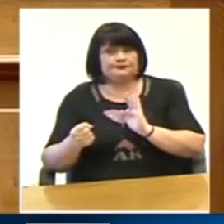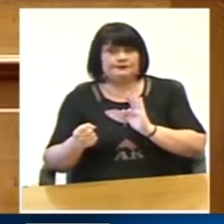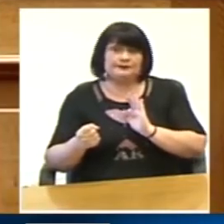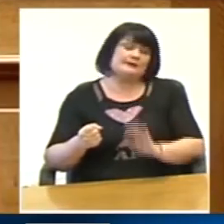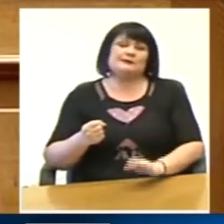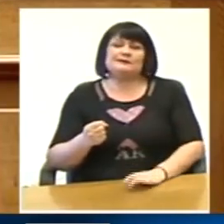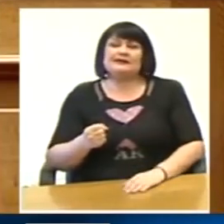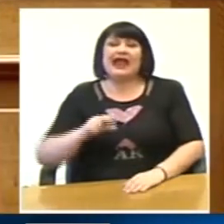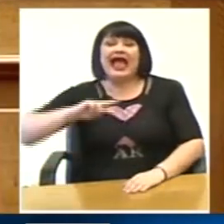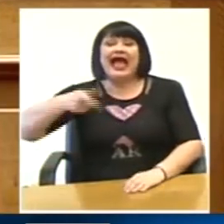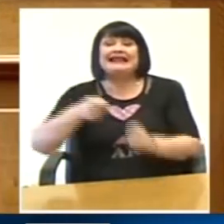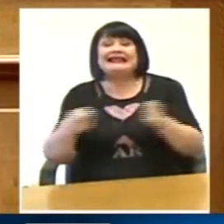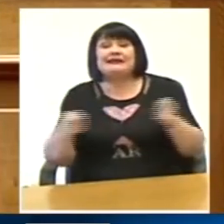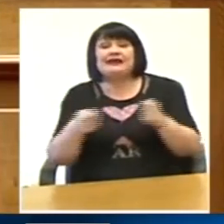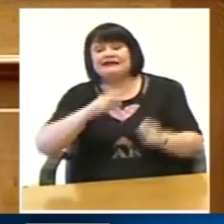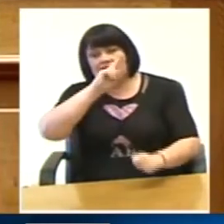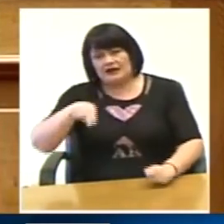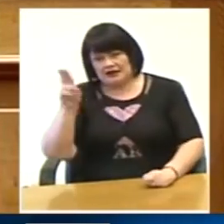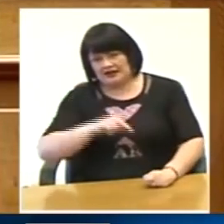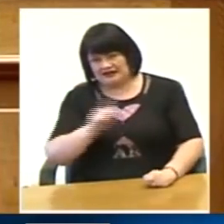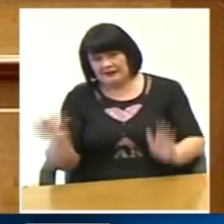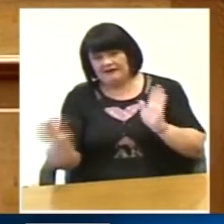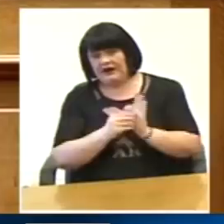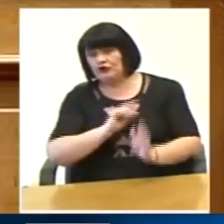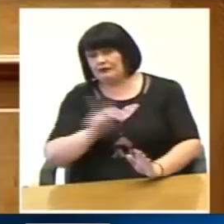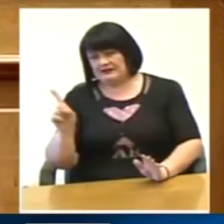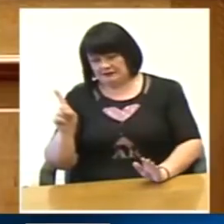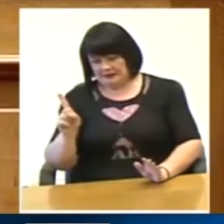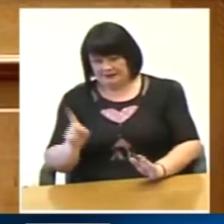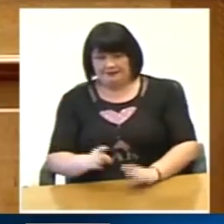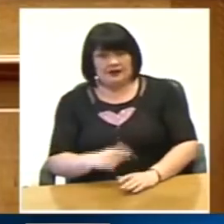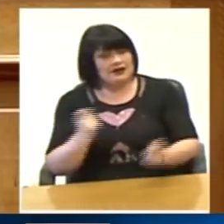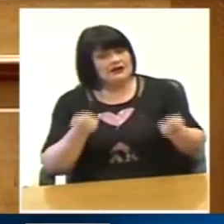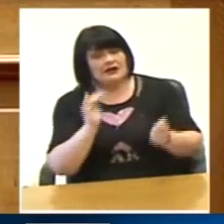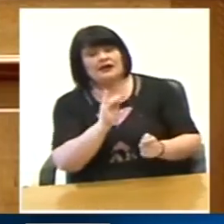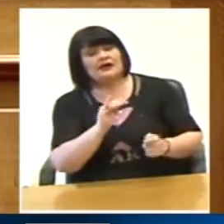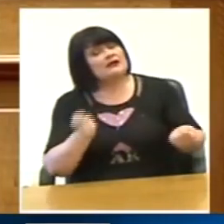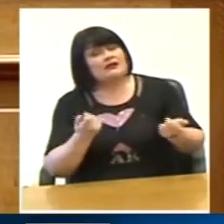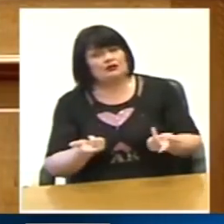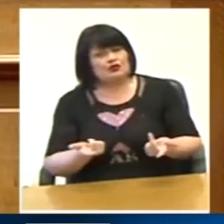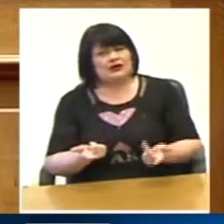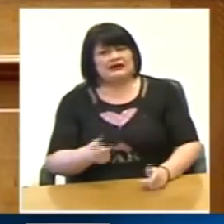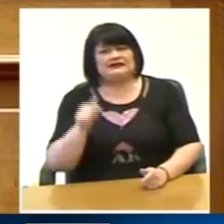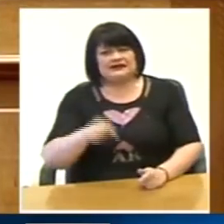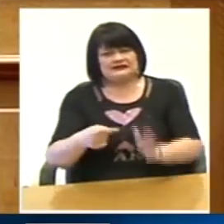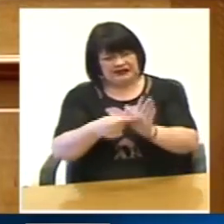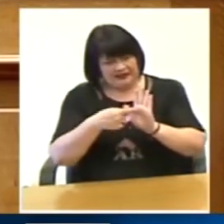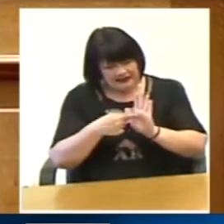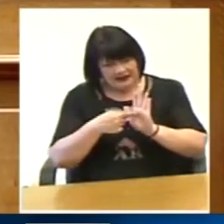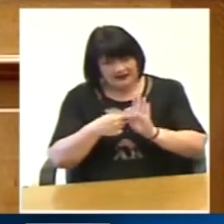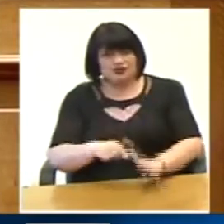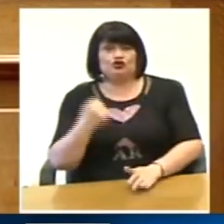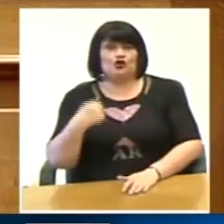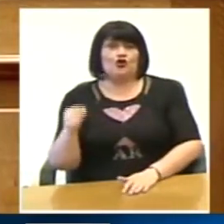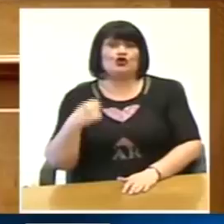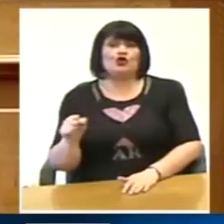των αντιμέτρων. Και μην τη βάζετε μαζί. Γιατί δεν το κάνετε αυτό? Γιατί έτσι επιβεβαιώνετε την άρνηση